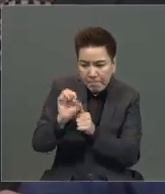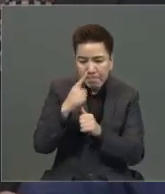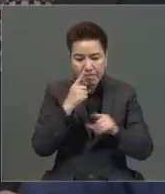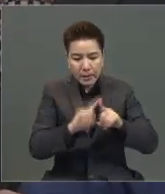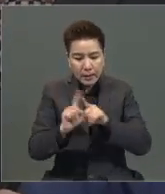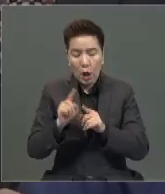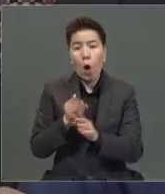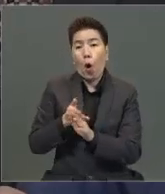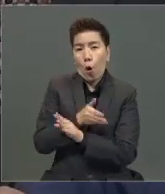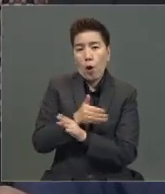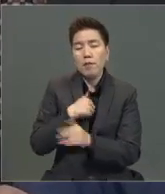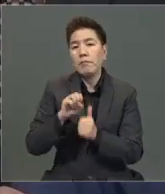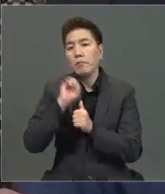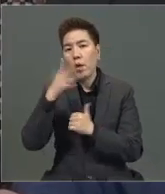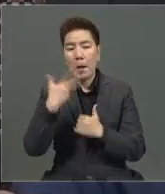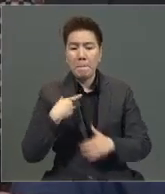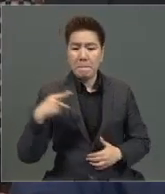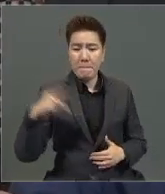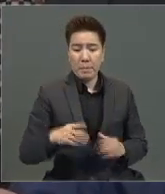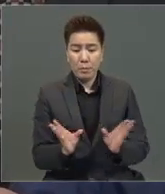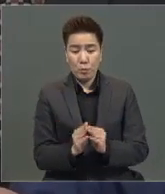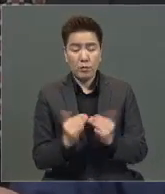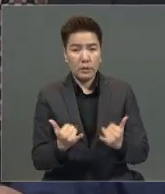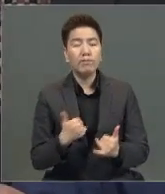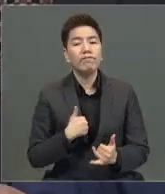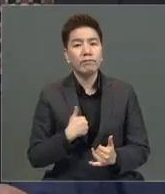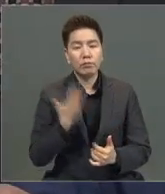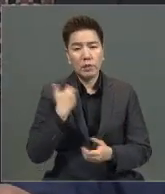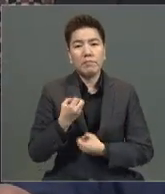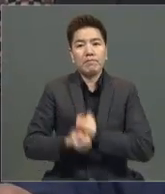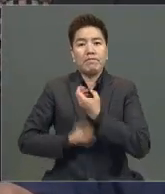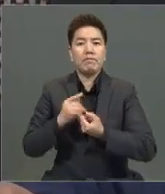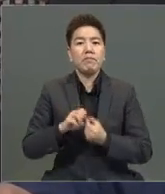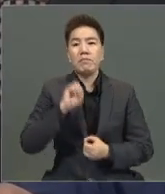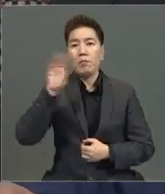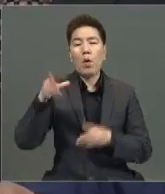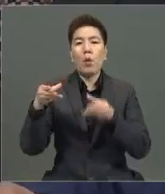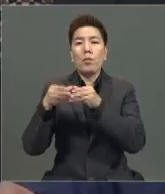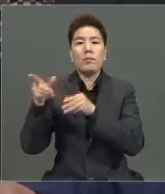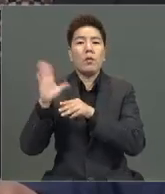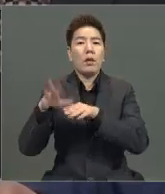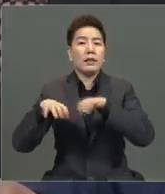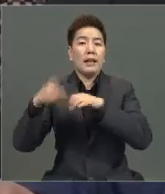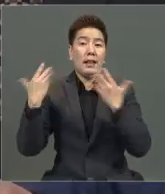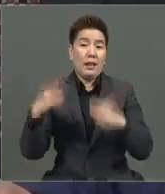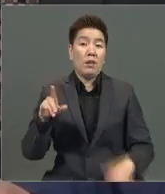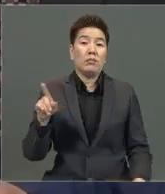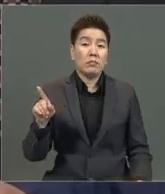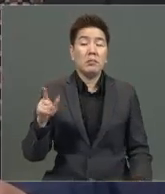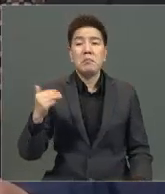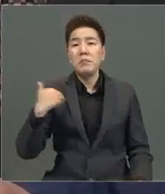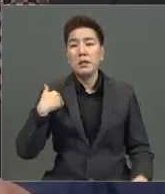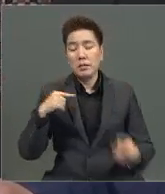ไปก่อนแล้วเช่นการเปิดสมัยวิสามันเนี่ยผมก็ให้ความเห็นไปยังฝ่ายบริหารบางท่านว่าถึงแม้มันไม่ใ